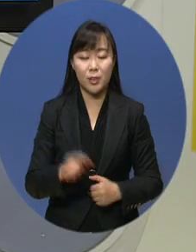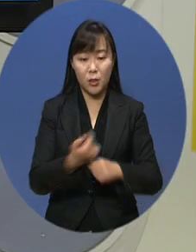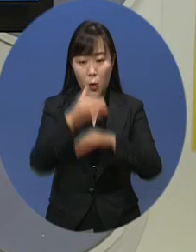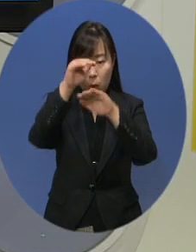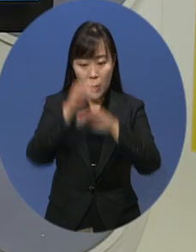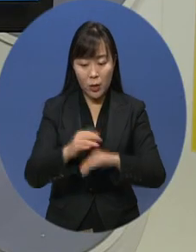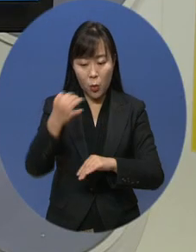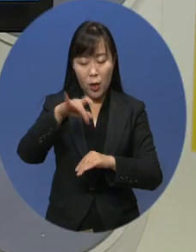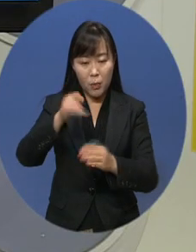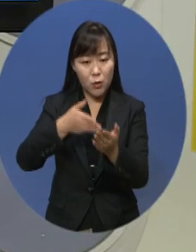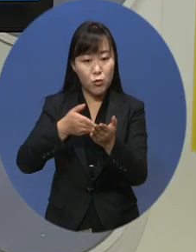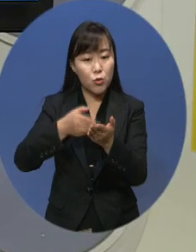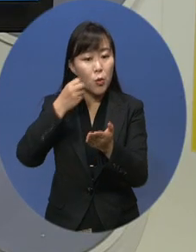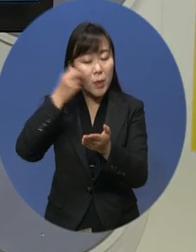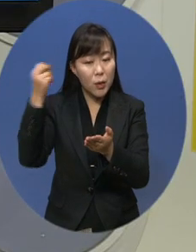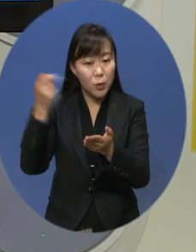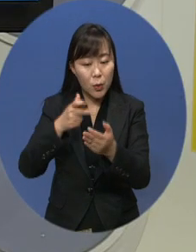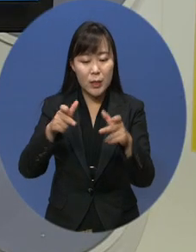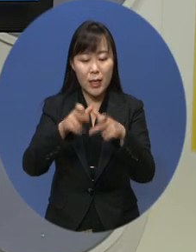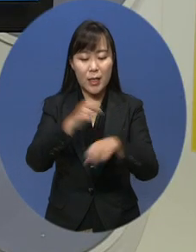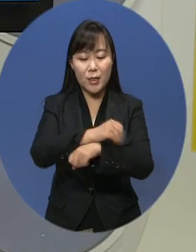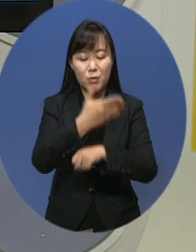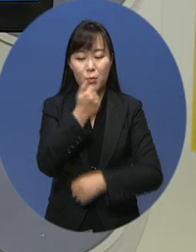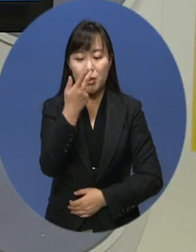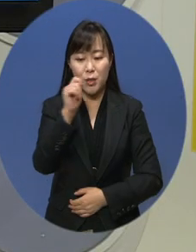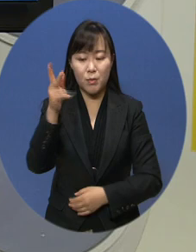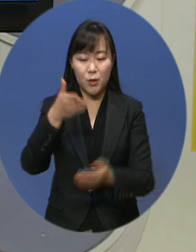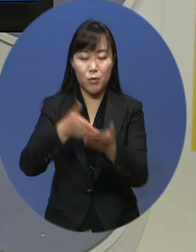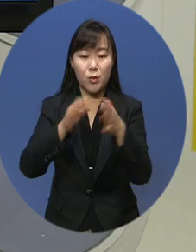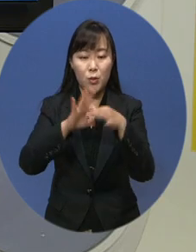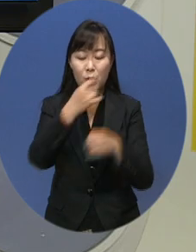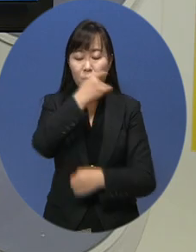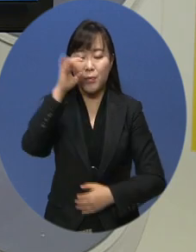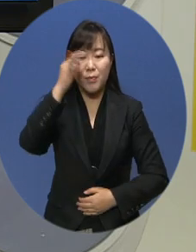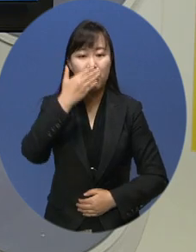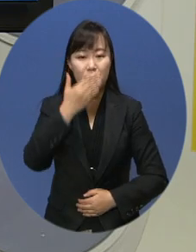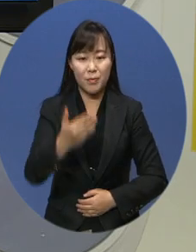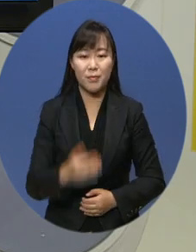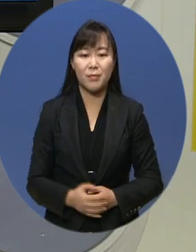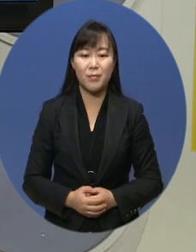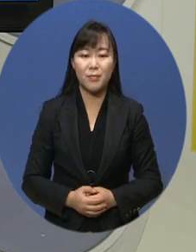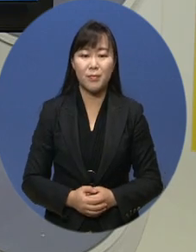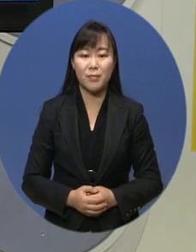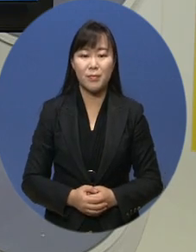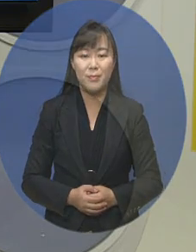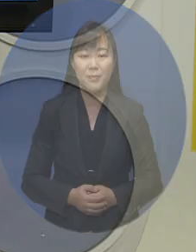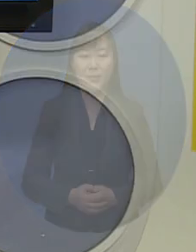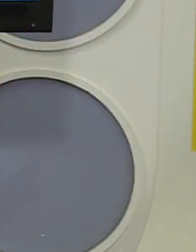이 밖에 자세한 사항은 웰피어 뉴스 홈페이지와 장애인신문, 복지TV 뉴스를 통해 확인할 수 있습니다.